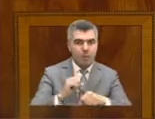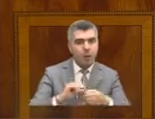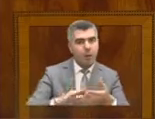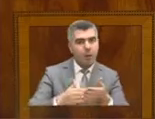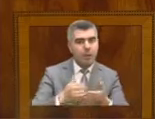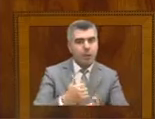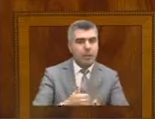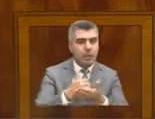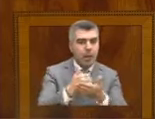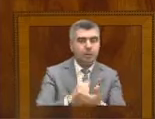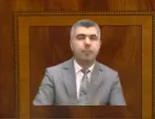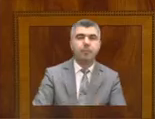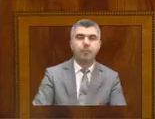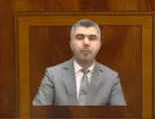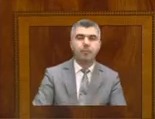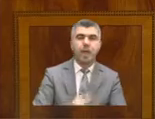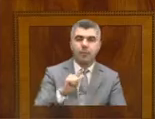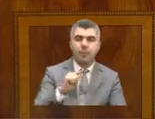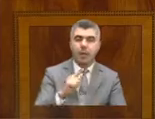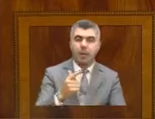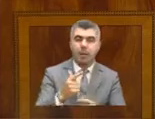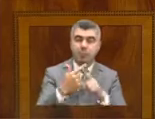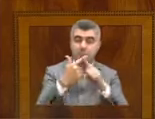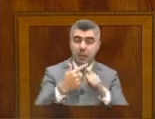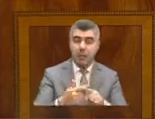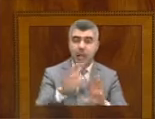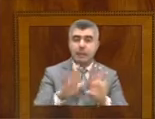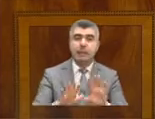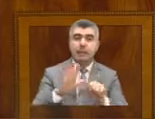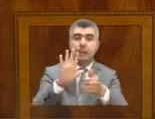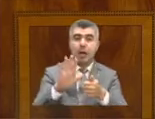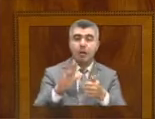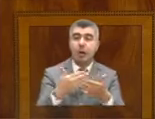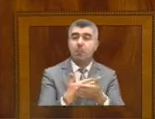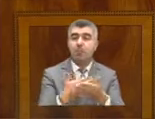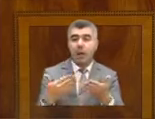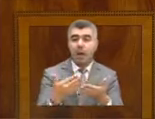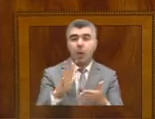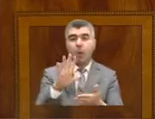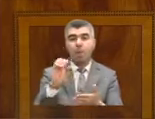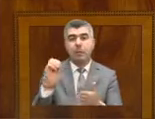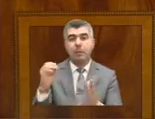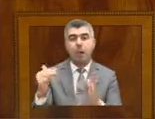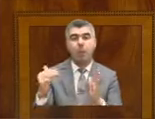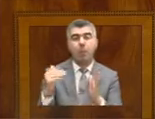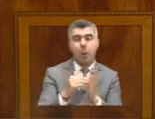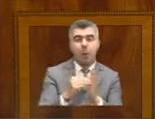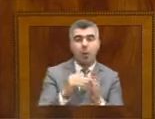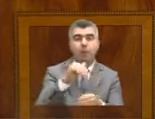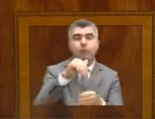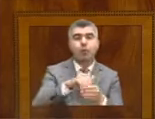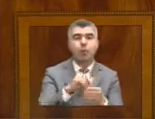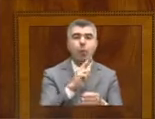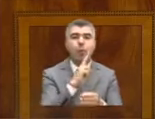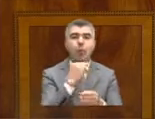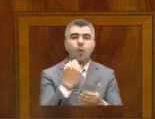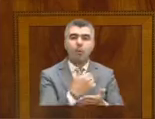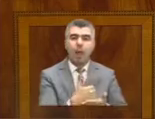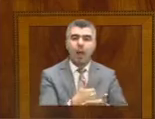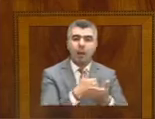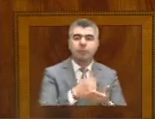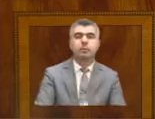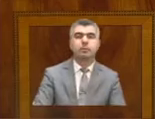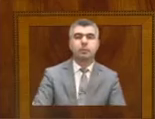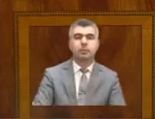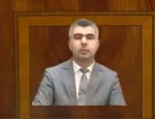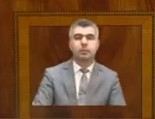اللين، عبر تخصيص ما يفوق 16 مليار و 500 مليون درهم لصندوق المقاصة. وفي إطار